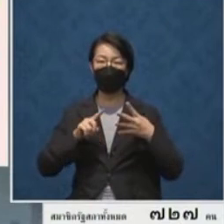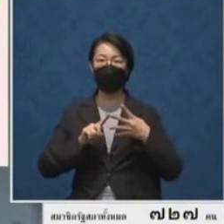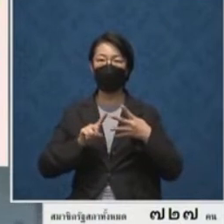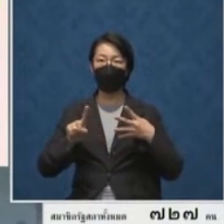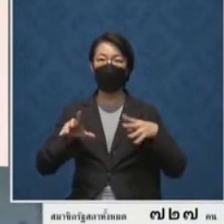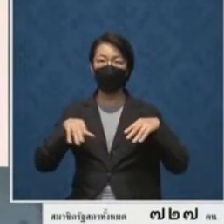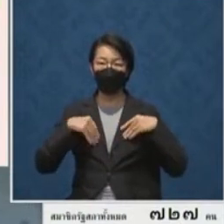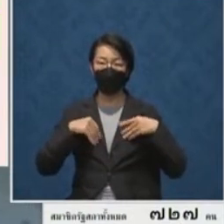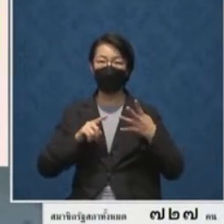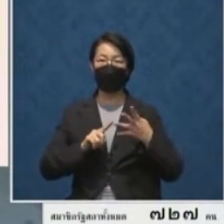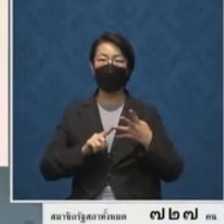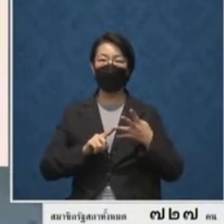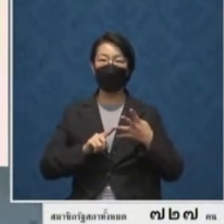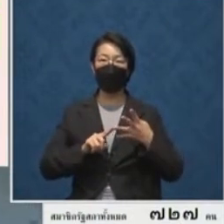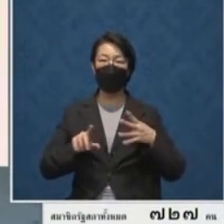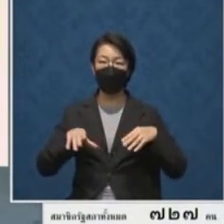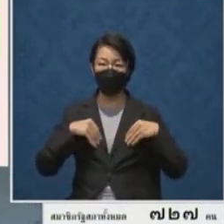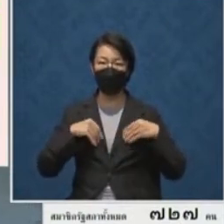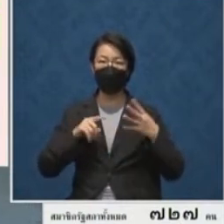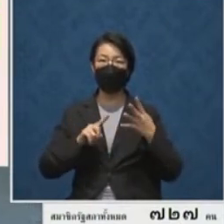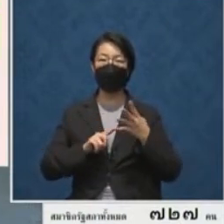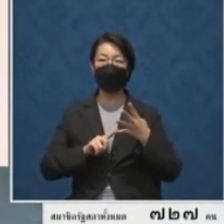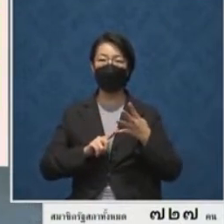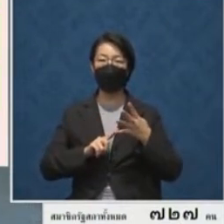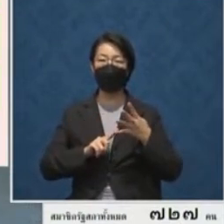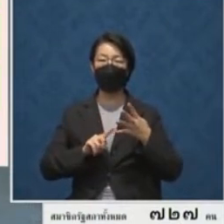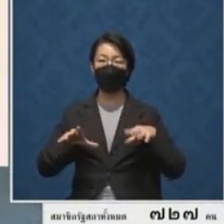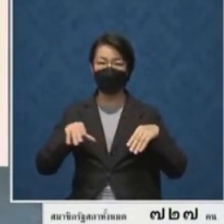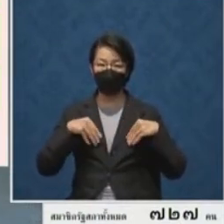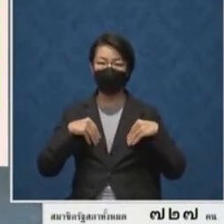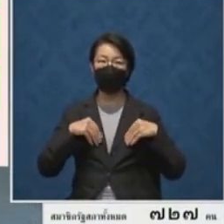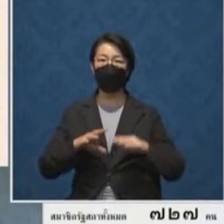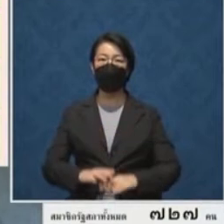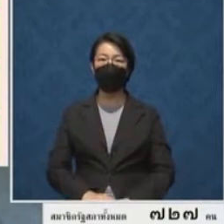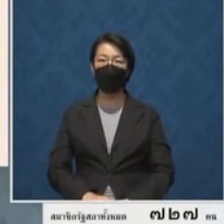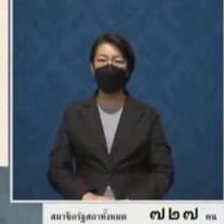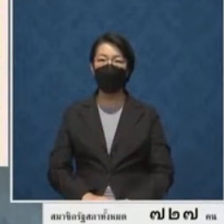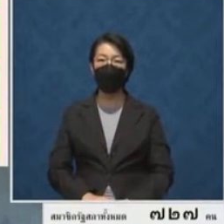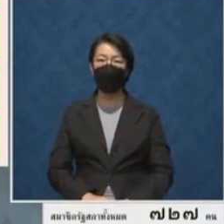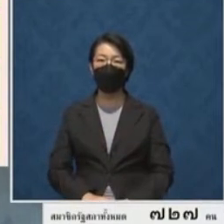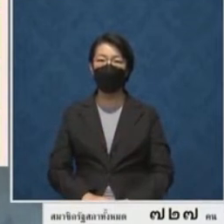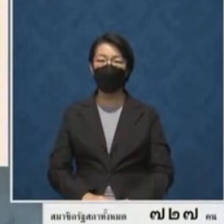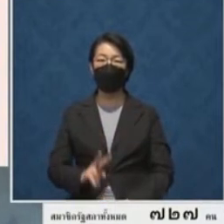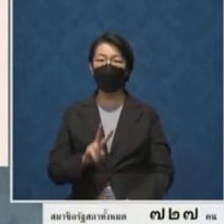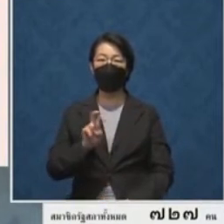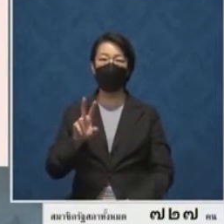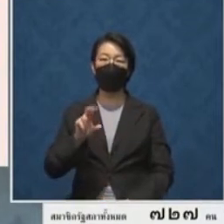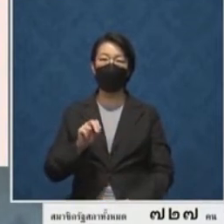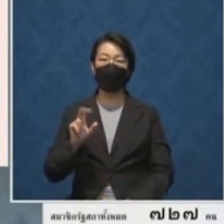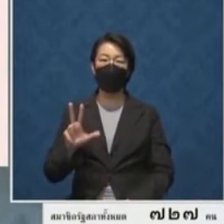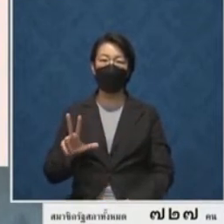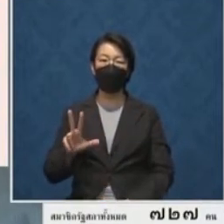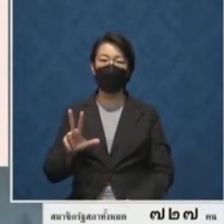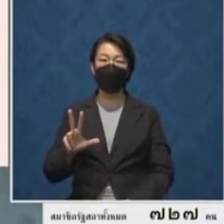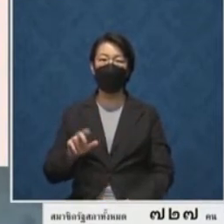การ3รับหลักการและ4รับหลักการครับ 233นายธีรชัยพันธุมาตร